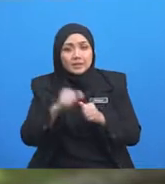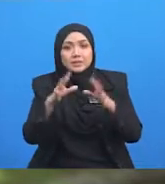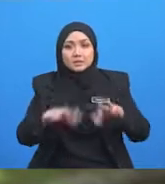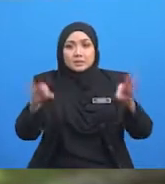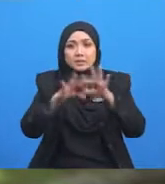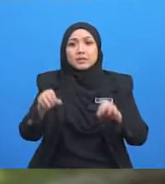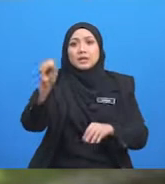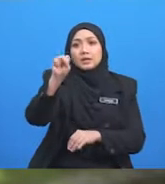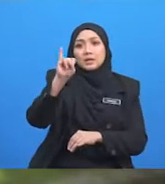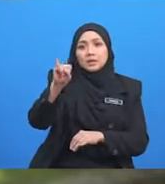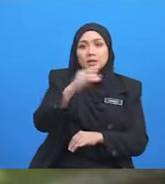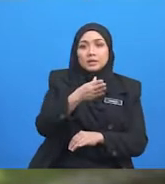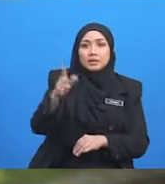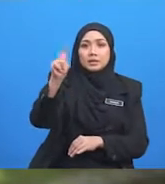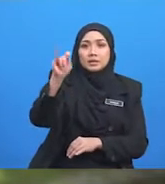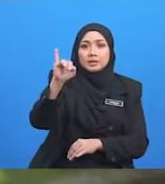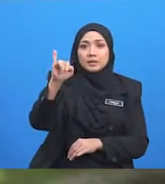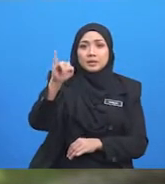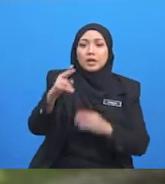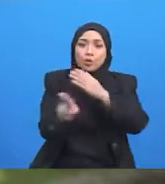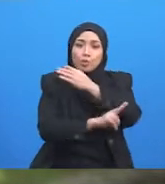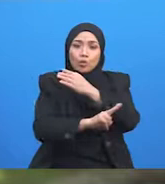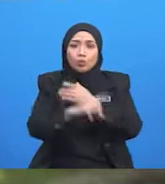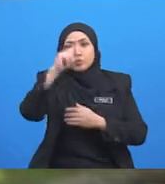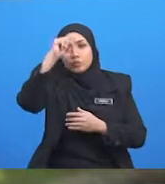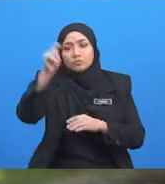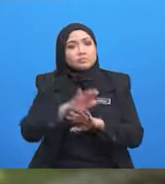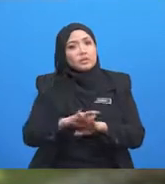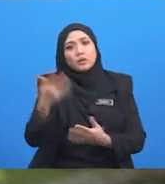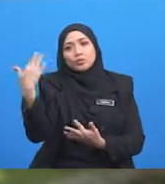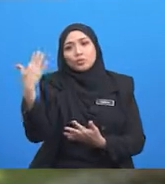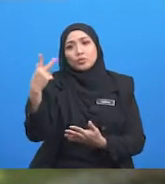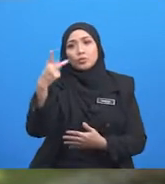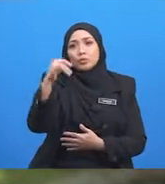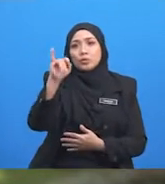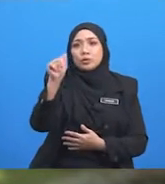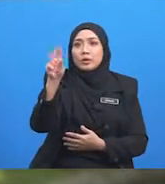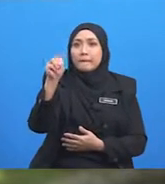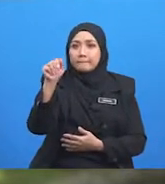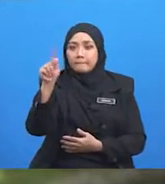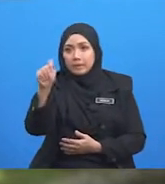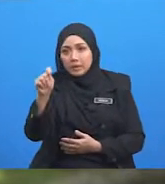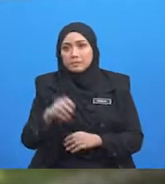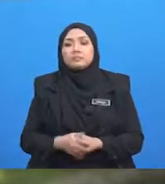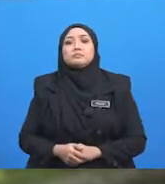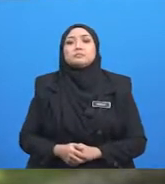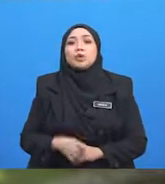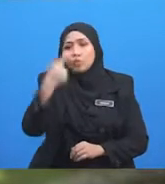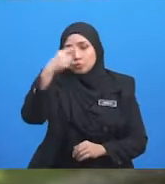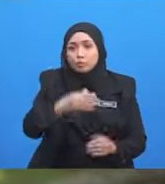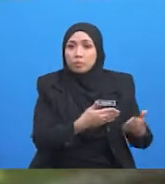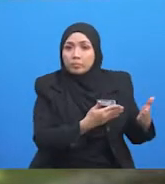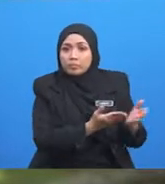hikayat? Hukum Tuhan tak tunggu kiamat. Bagi meneruskan